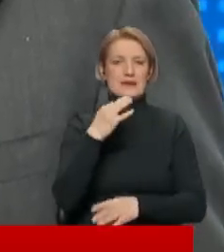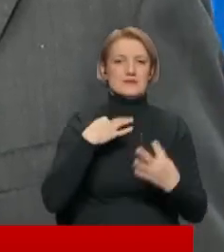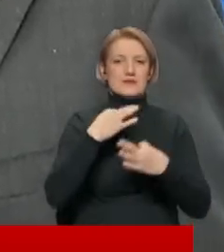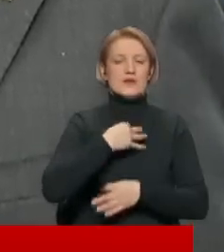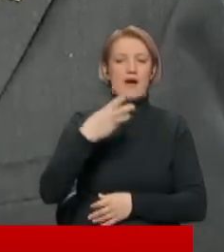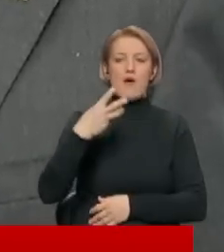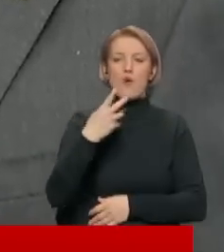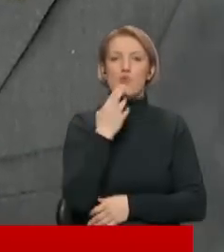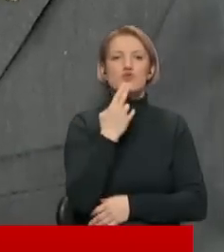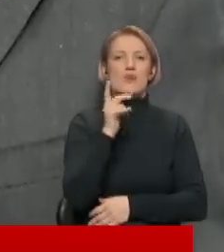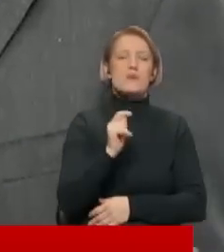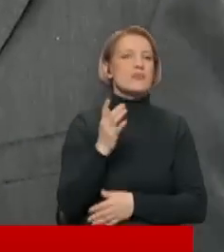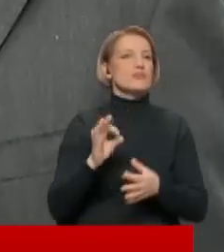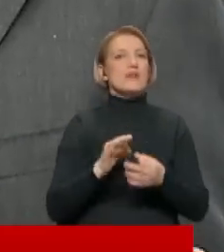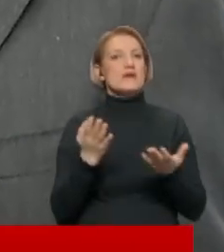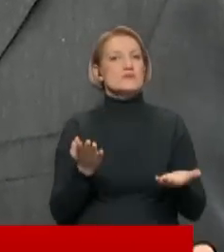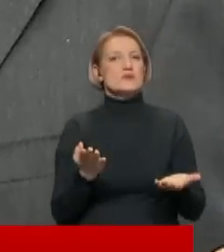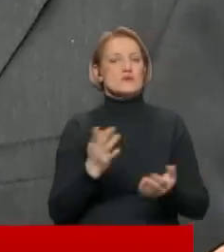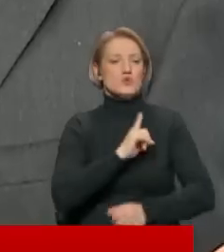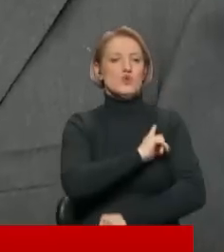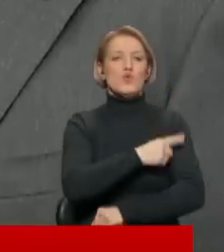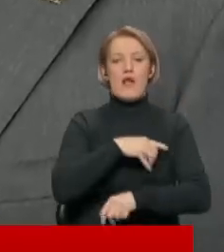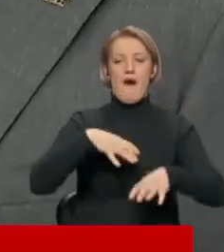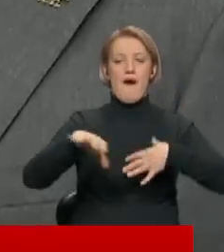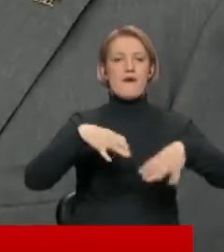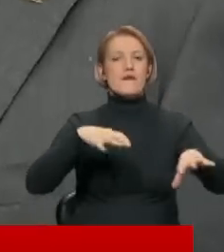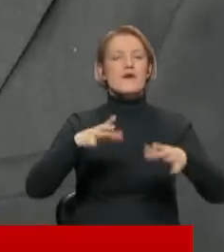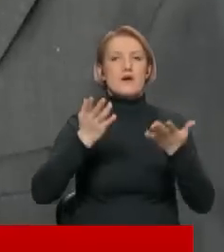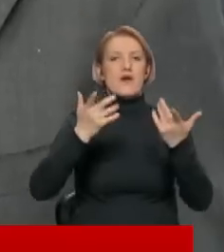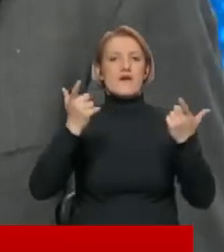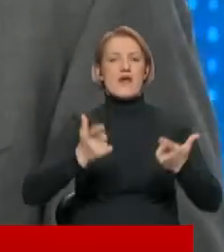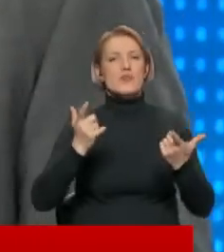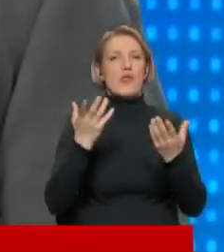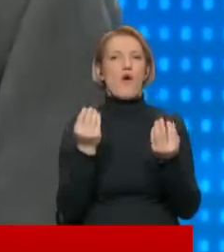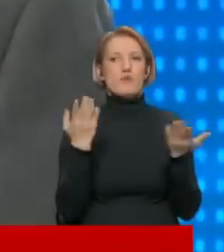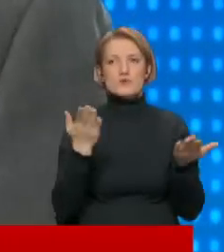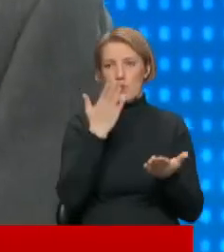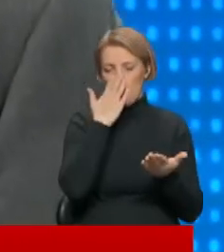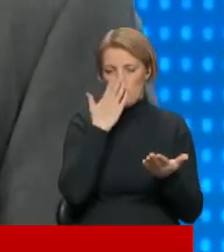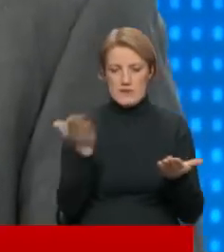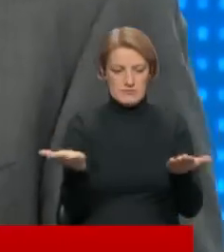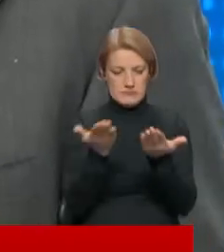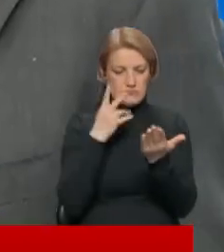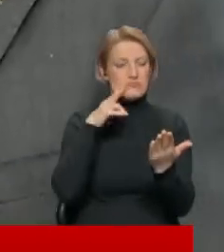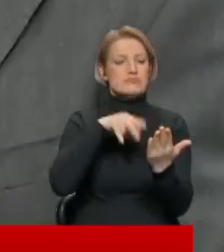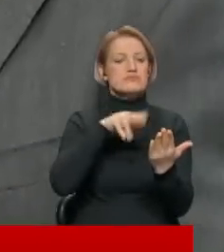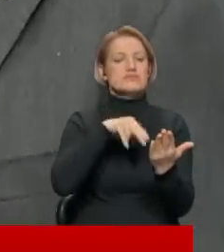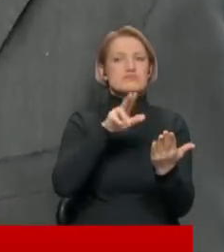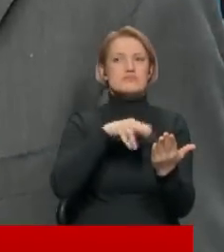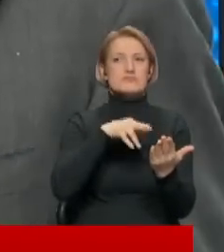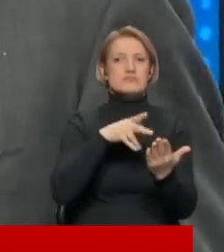Sayın Erdoğan konuşuyor neymiş kuvvetler ayrılığı yerli yerine oturmuş Yani herhalde önüne koyulan metinleri okuyor